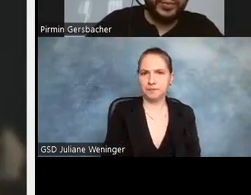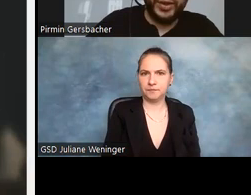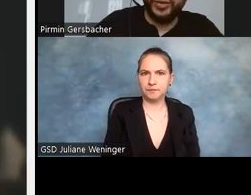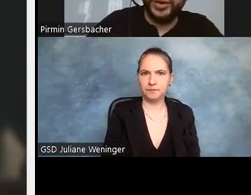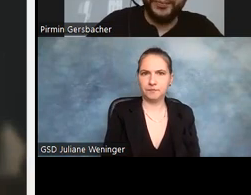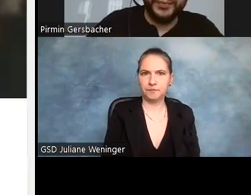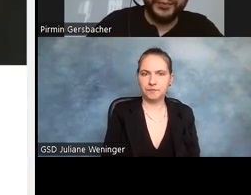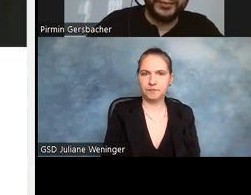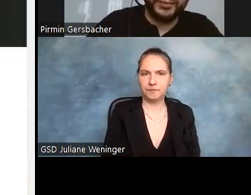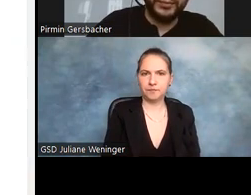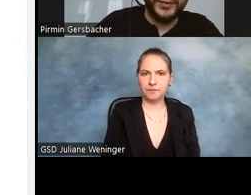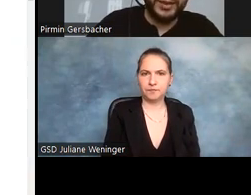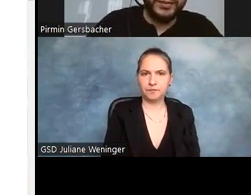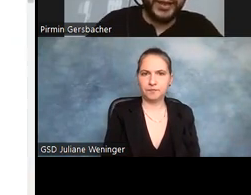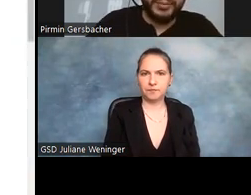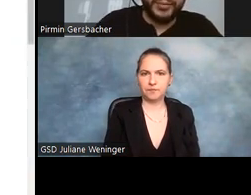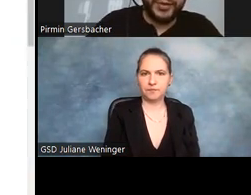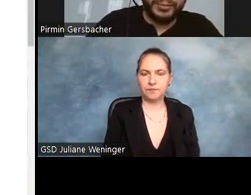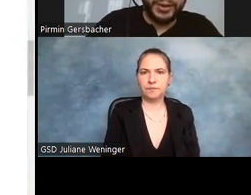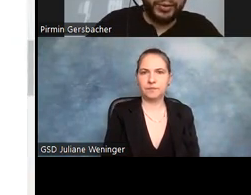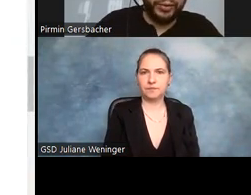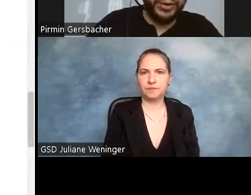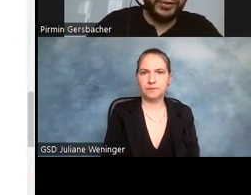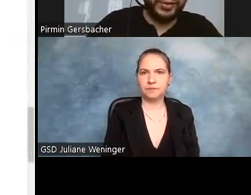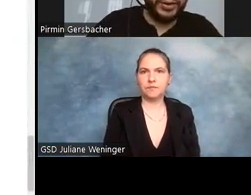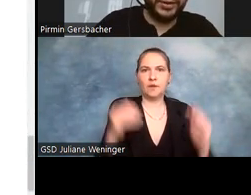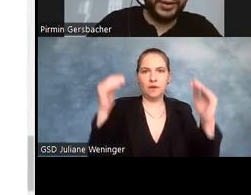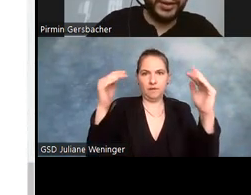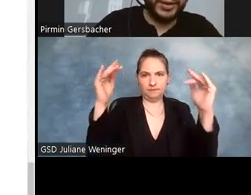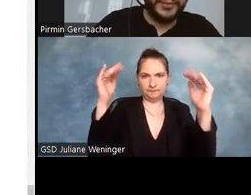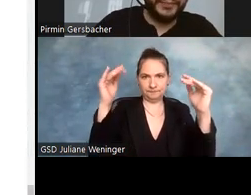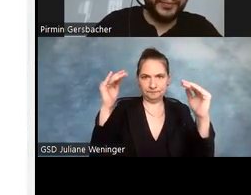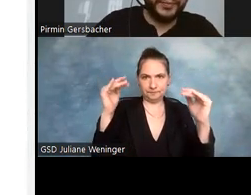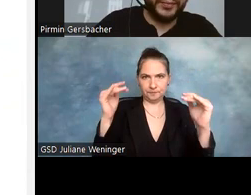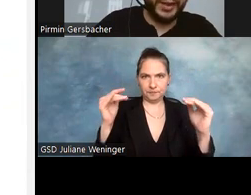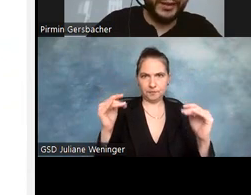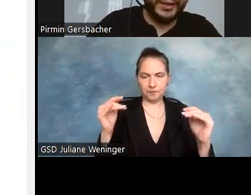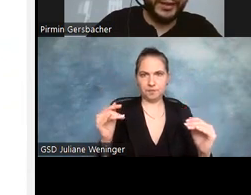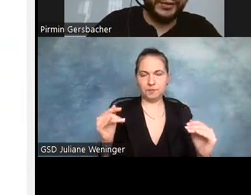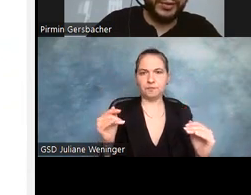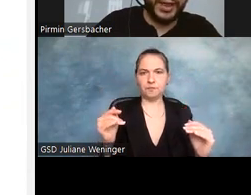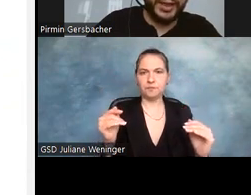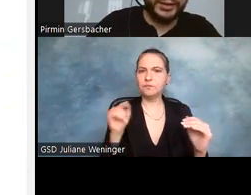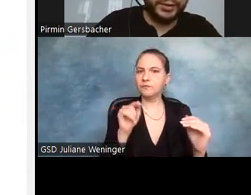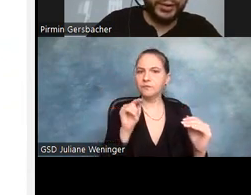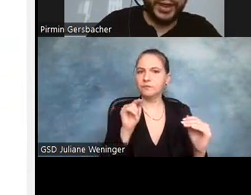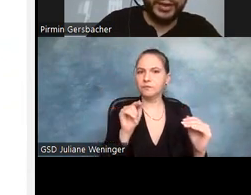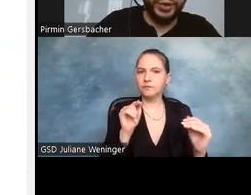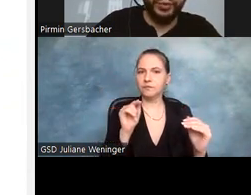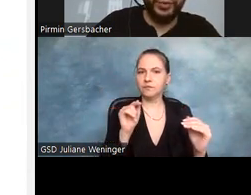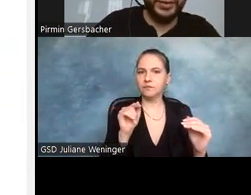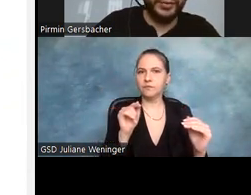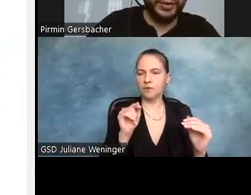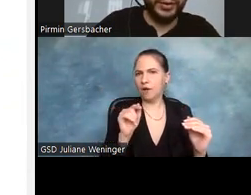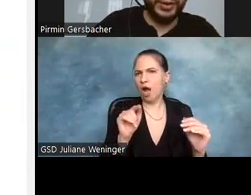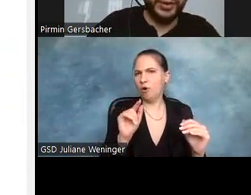Genau, nochmal ohne. Wir haben, wenn man hier runterscrollt, hier so eine Art